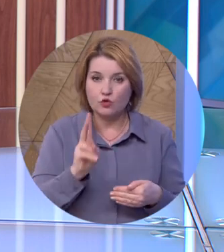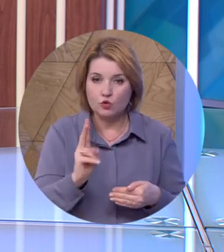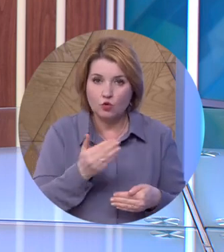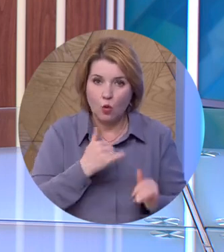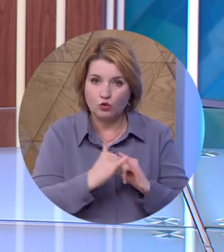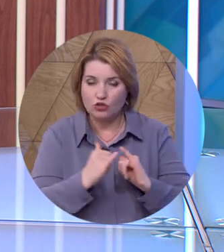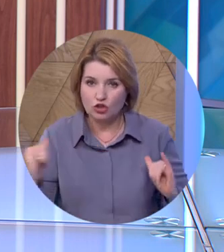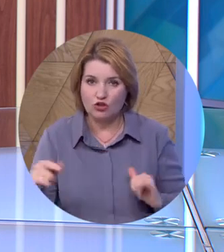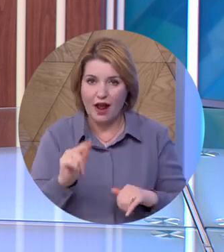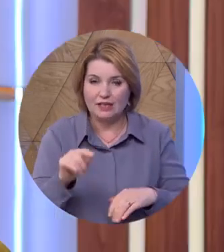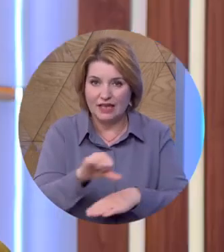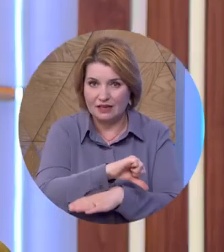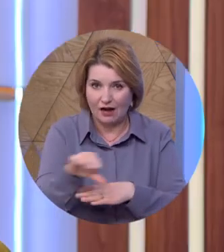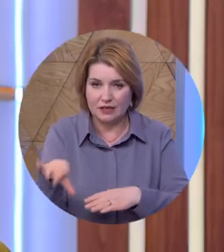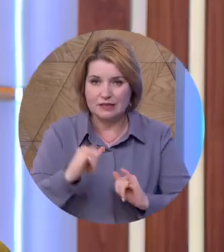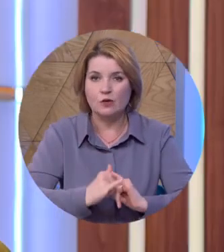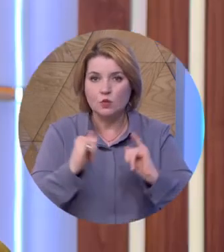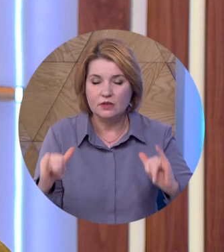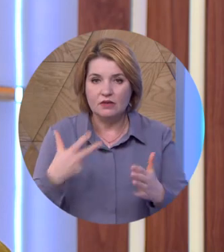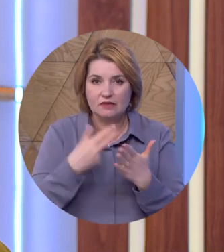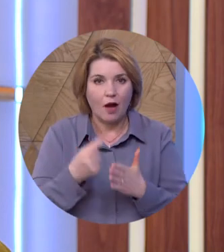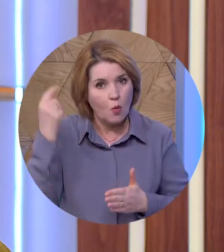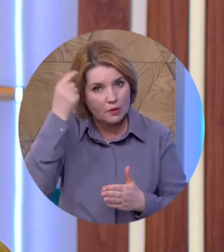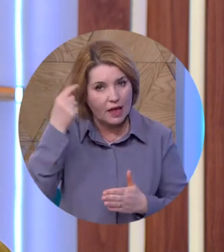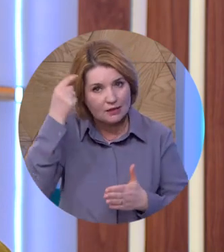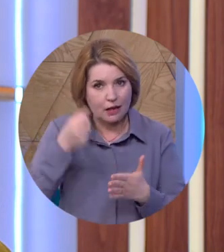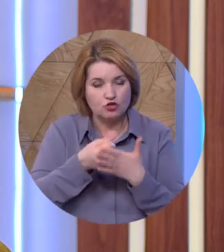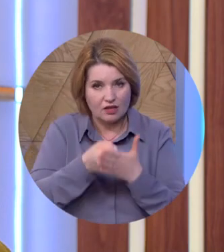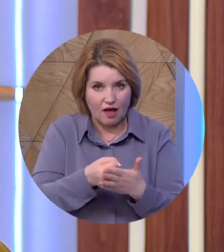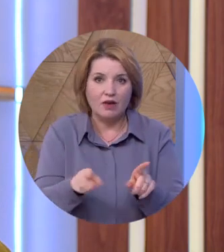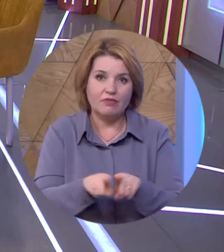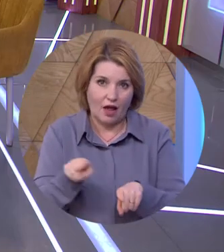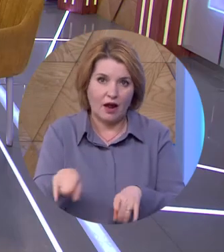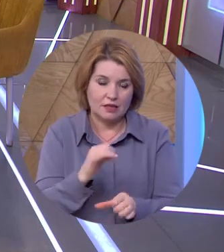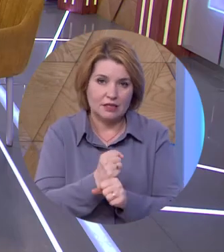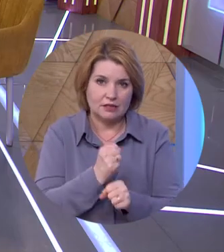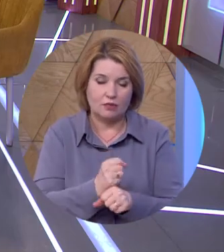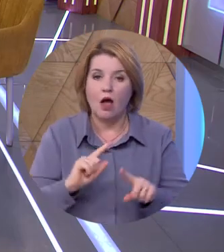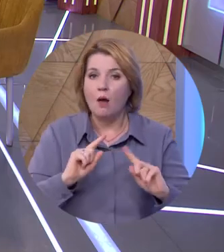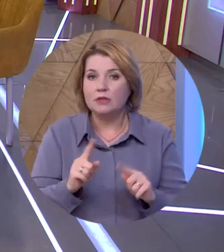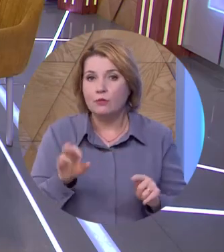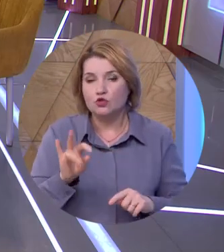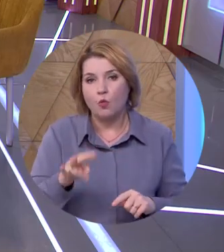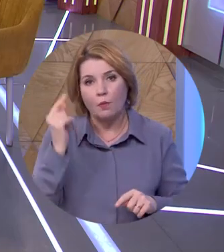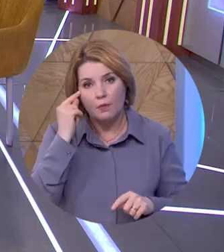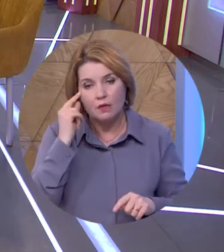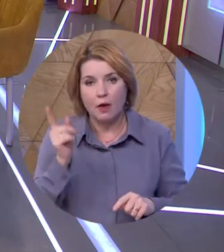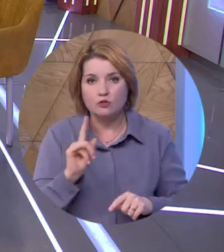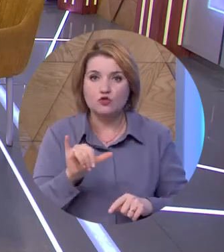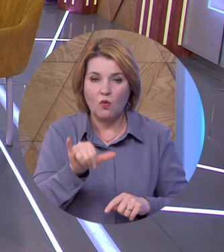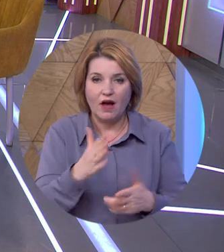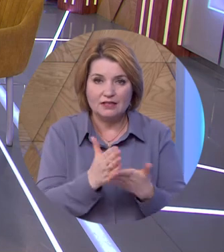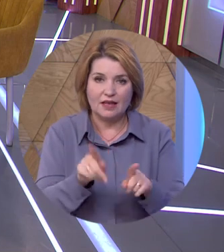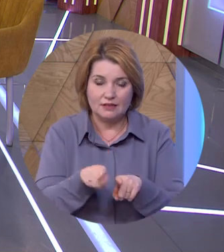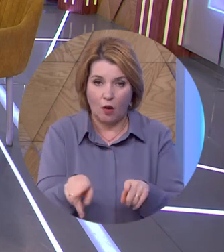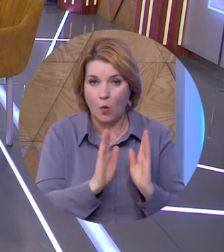эти границы и усиливать свое психологическое давление манипулятивное, так всегда и делает. Потому что он понимает, что у вас вырабатывается паттерн поведения,